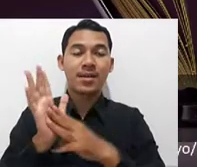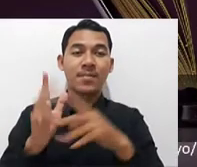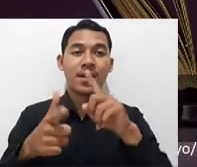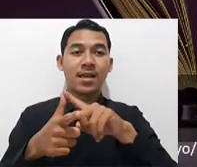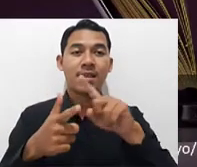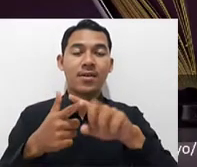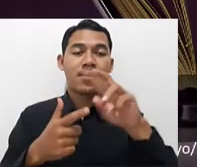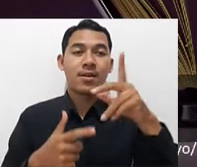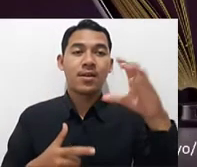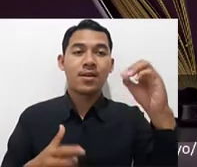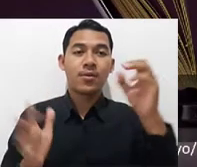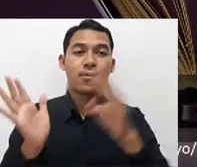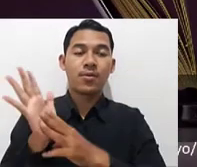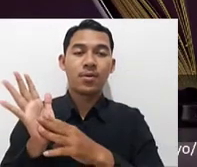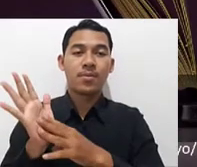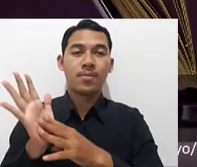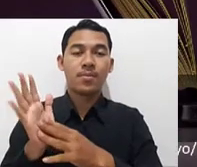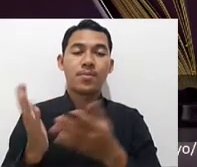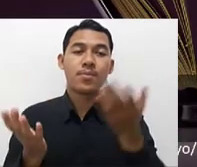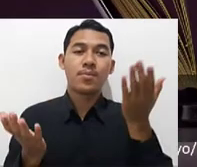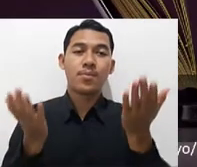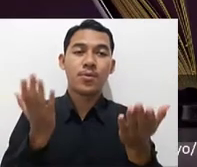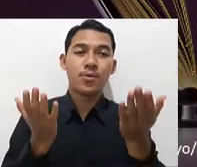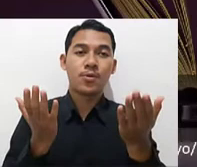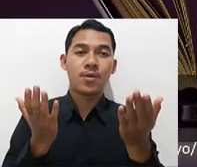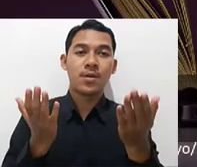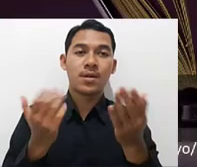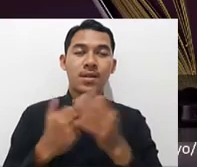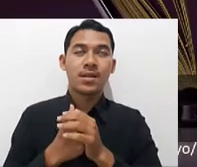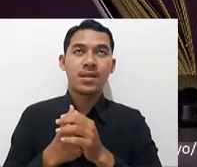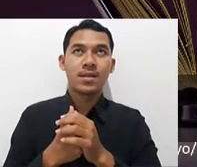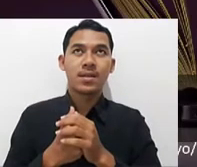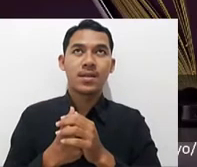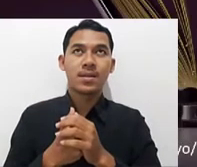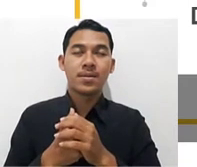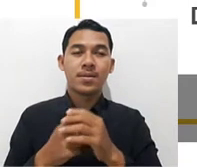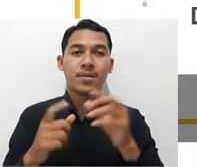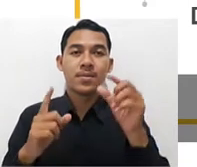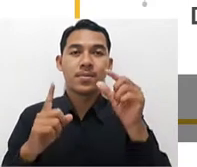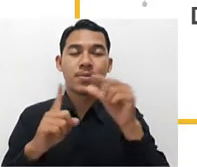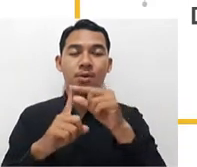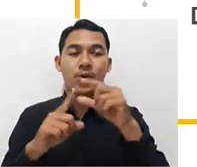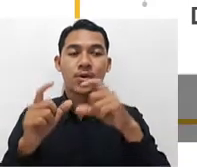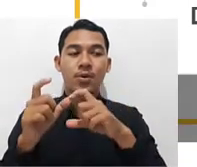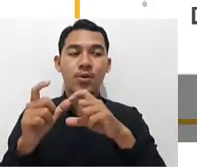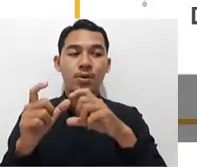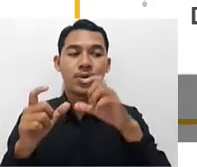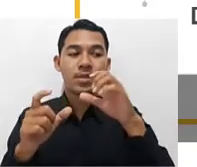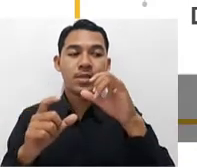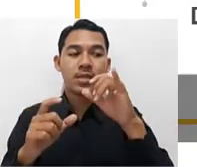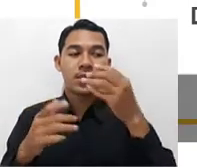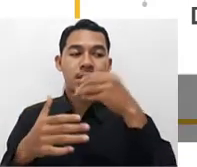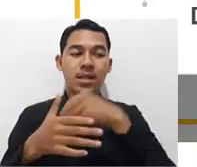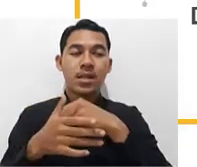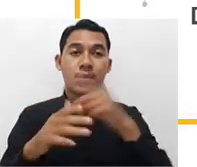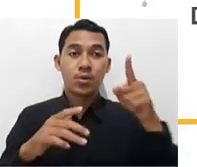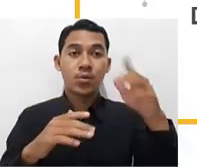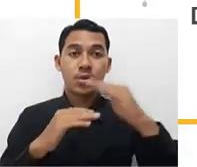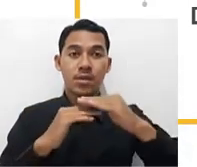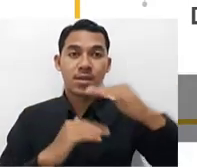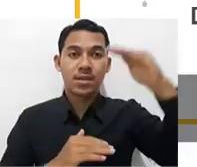itu dia posibilitas untuk penggunaan register itu sangat tinggi di situ ya. Oke, jadi